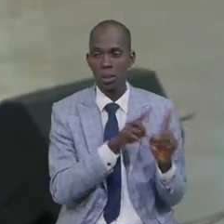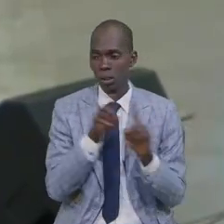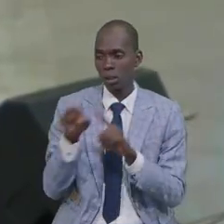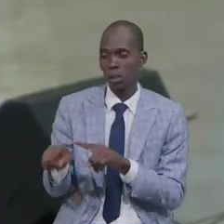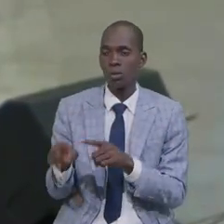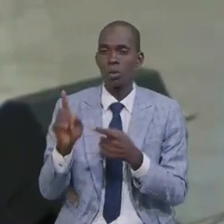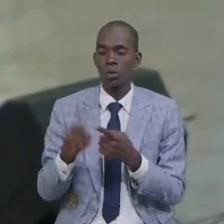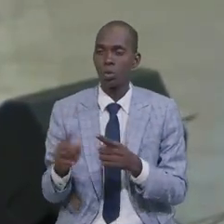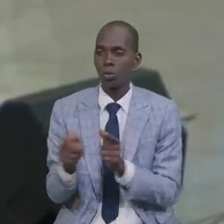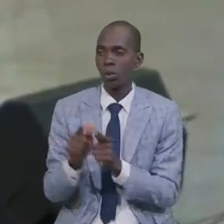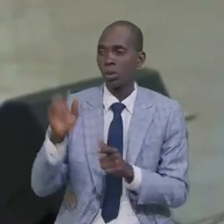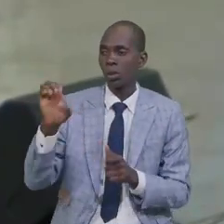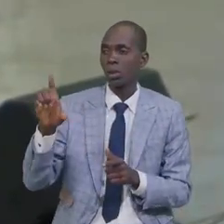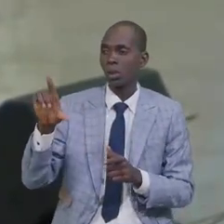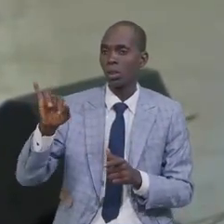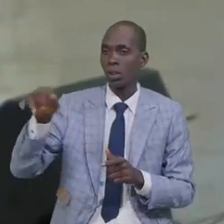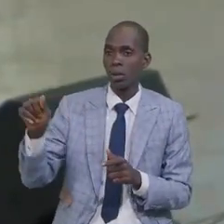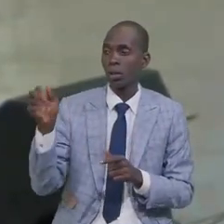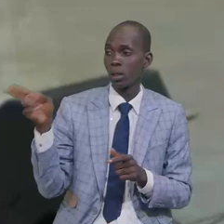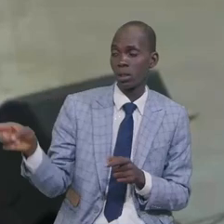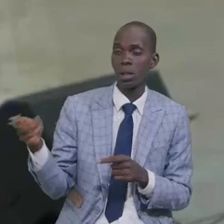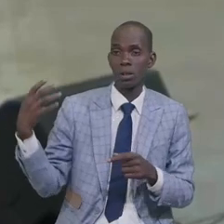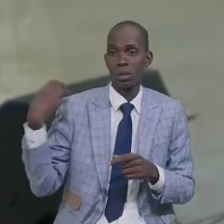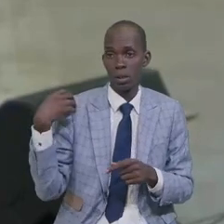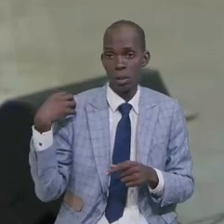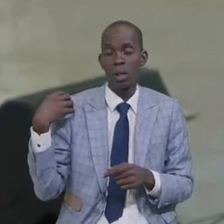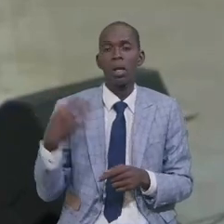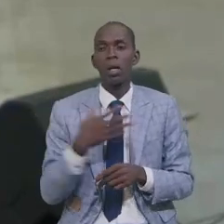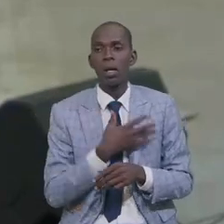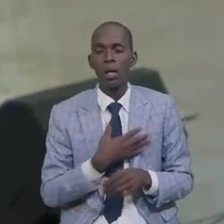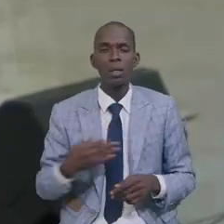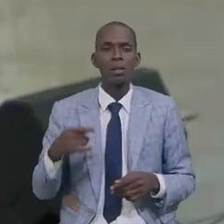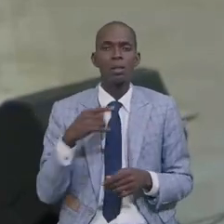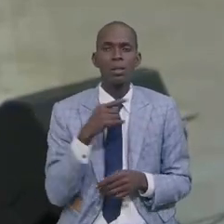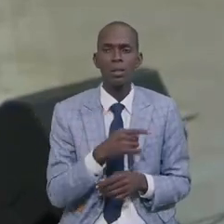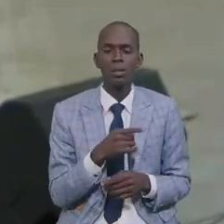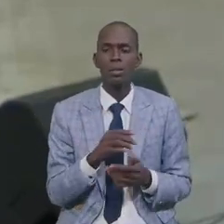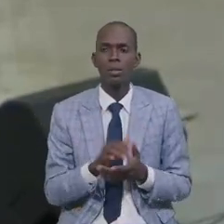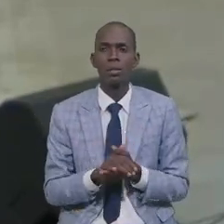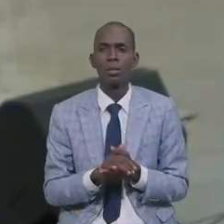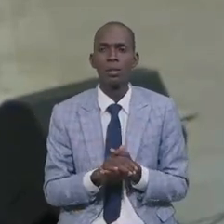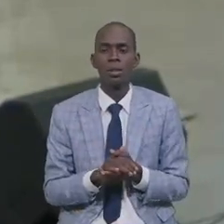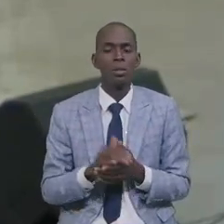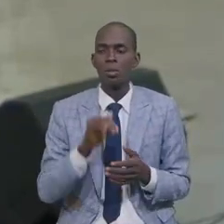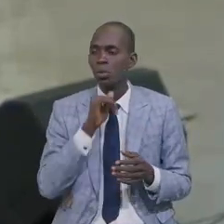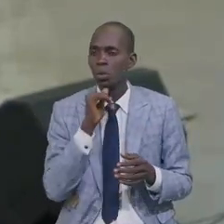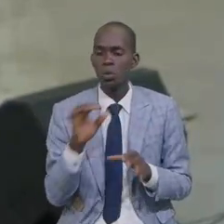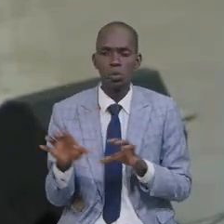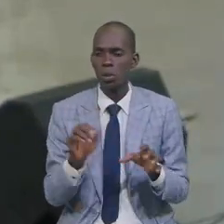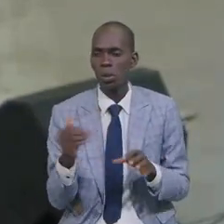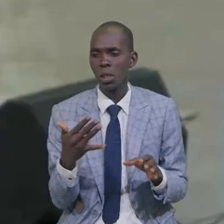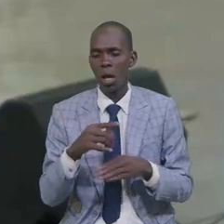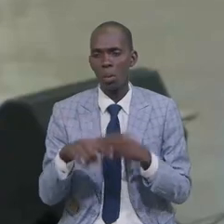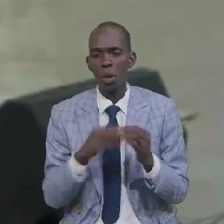quand il est venu vers Élie, pas seulement quelqu'un qui labourait avec les